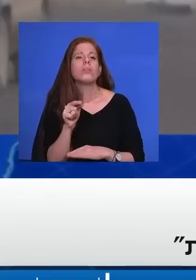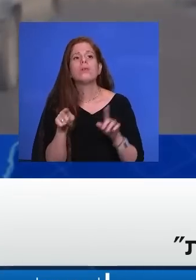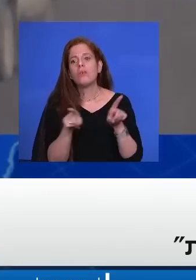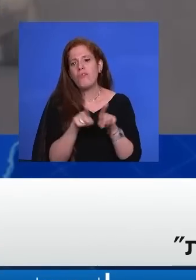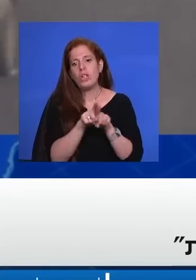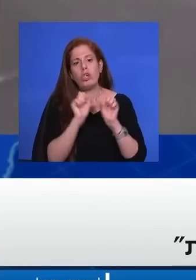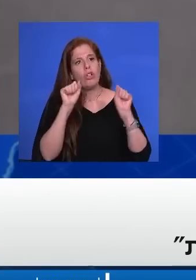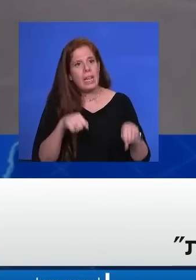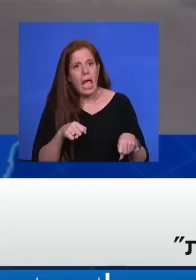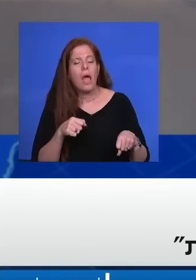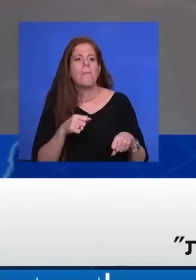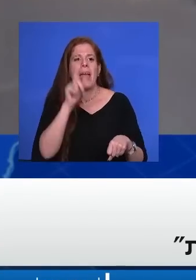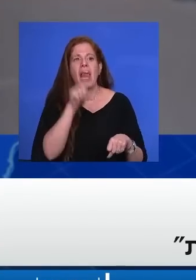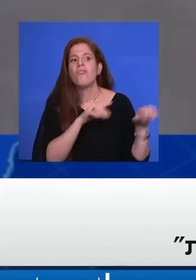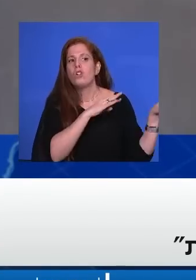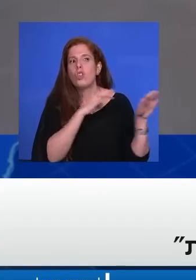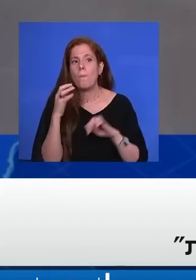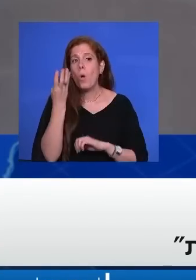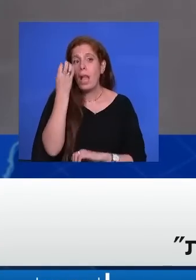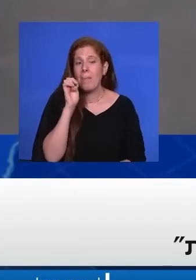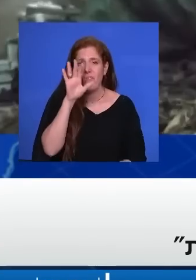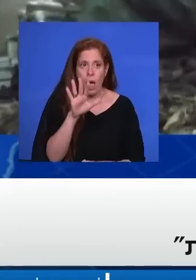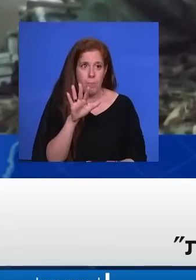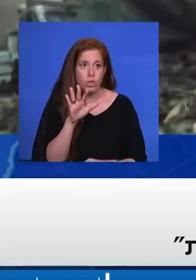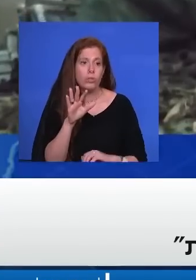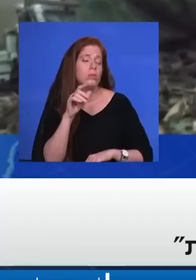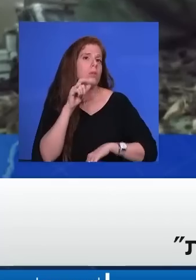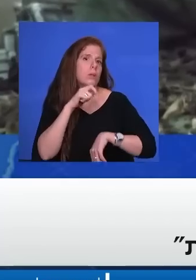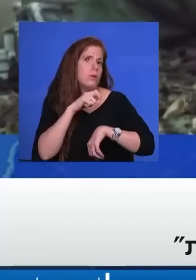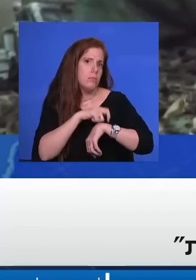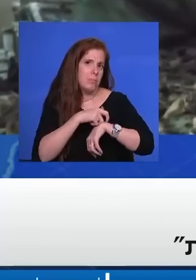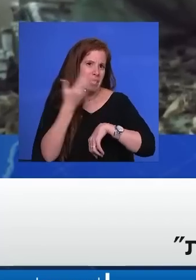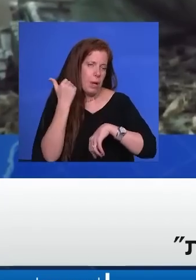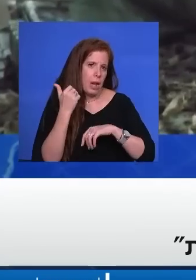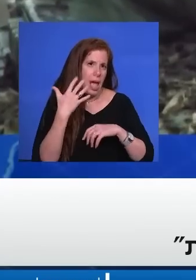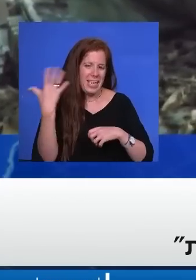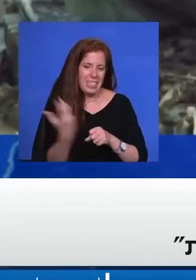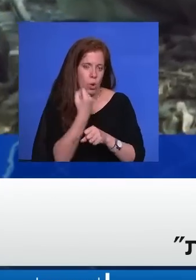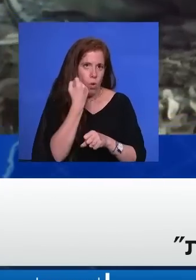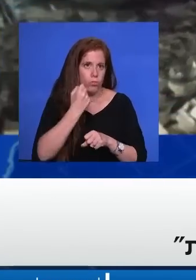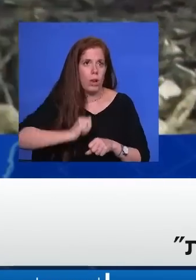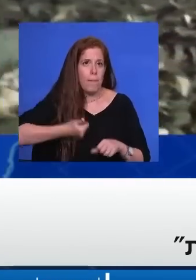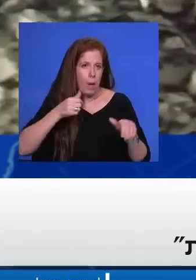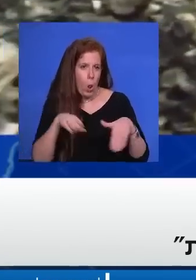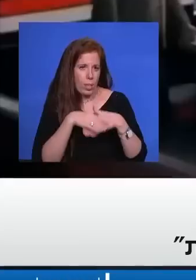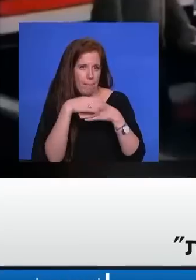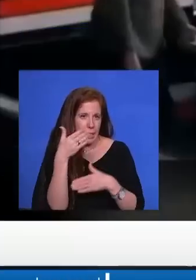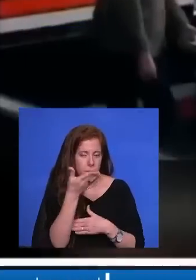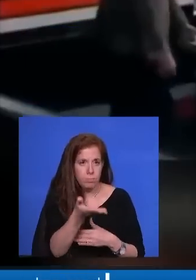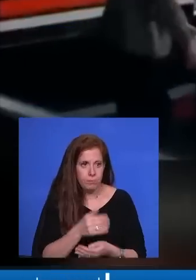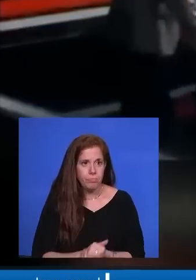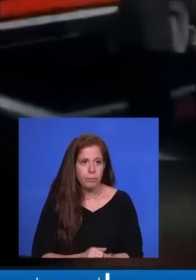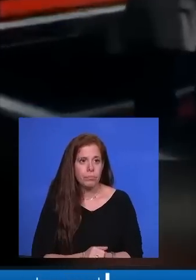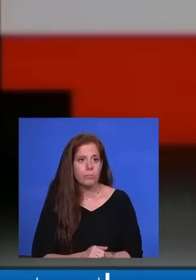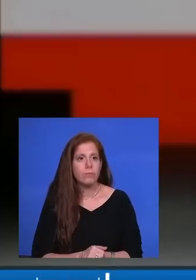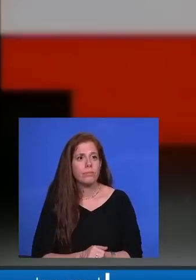ששלטה ב-1945 בזמן הניצחון של בעלות הברית. הנה נשמע אותו. פעמים